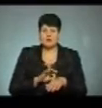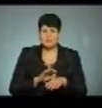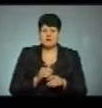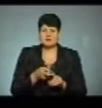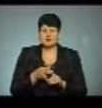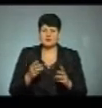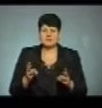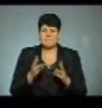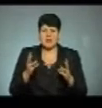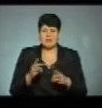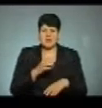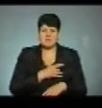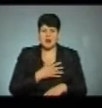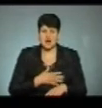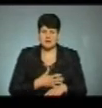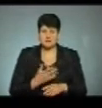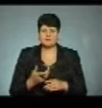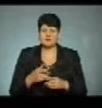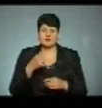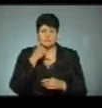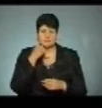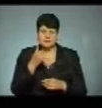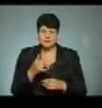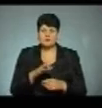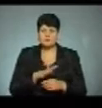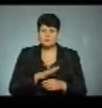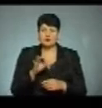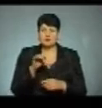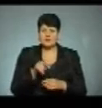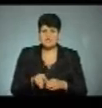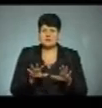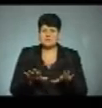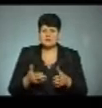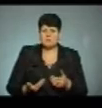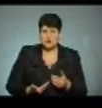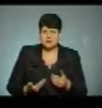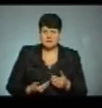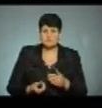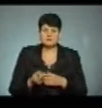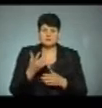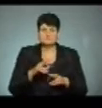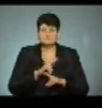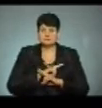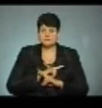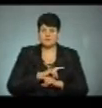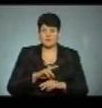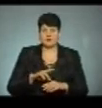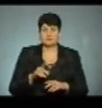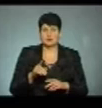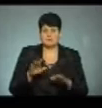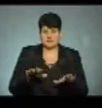чергову частину Тернопільського відділу поліції надійшло повідомлення про те, що за місцем проживання виявлено труп місцевого